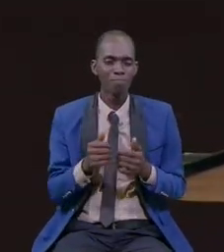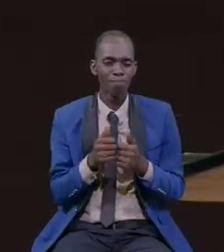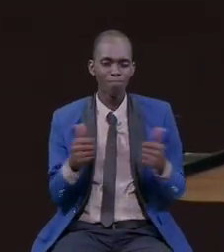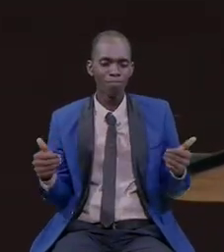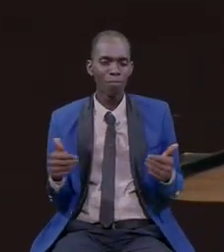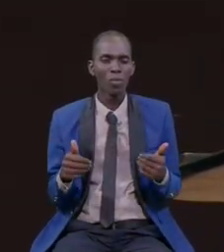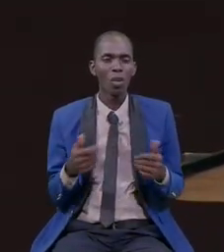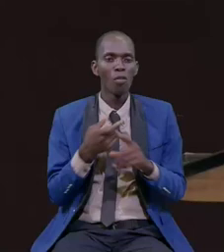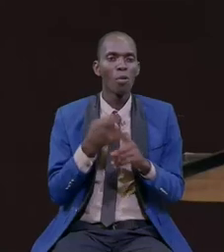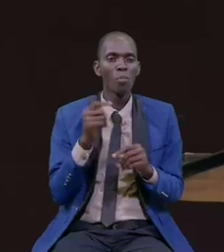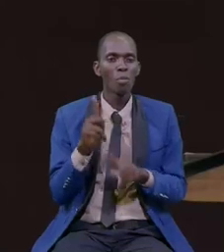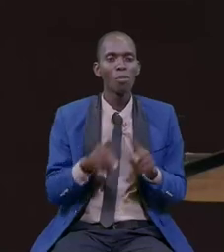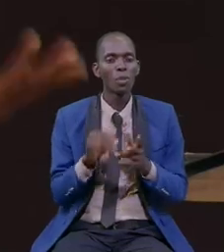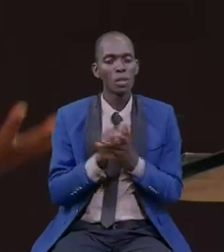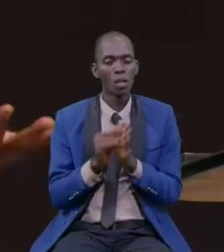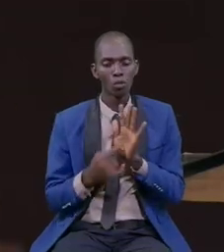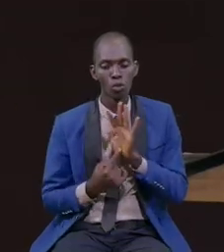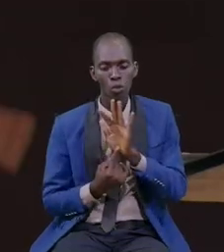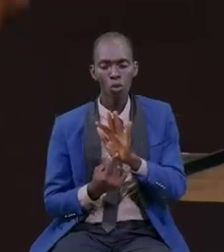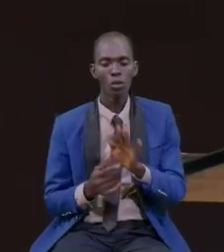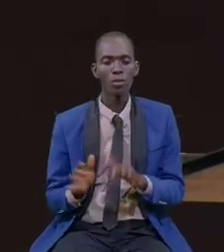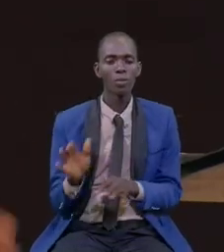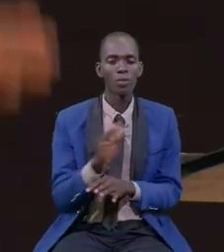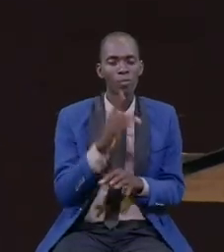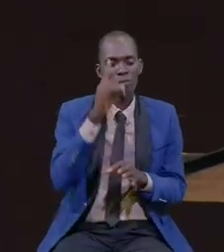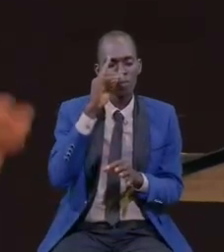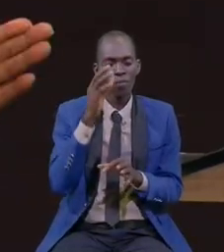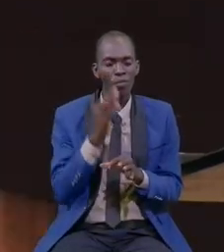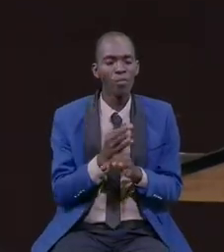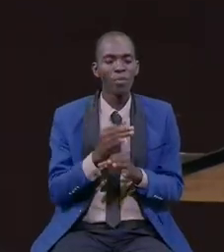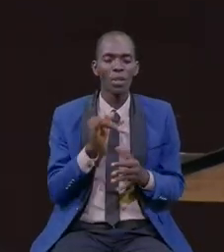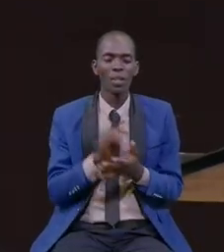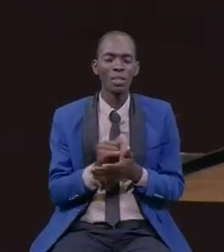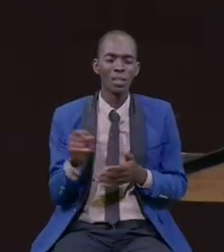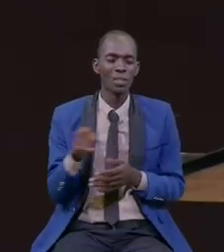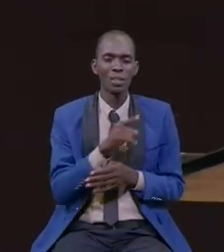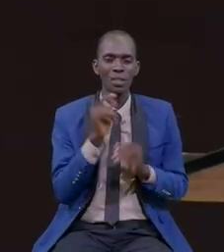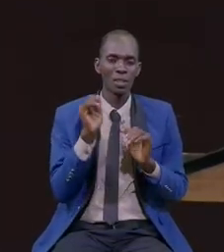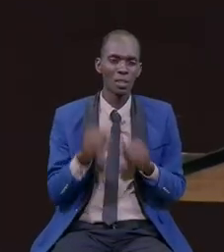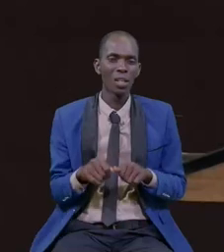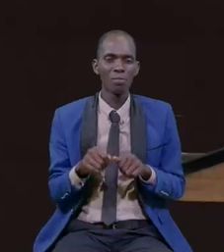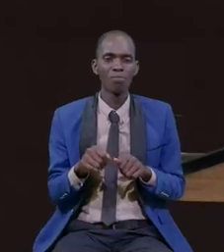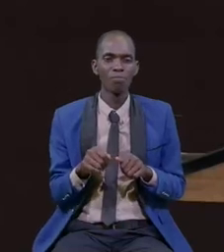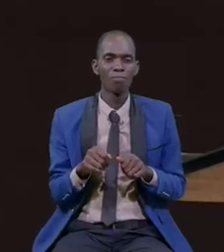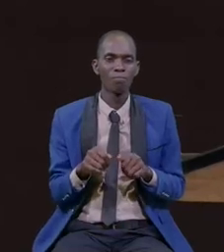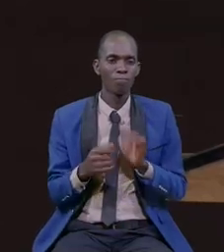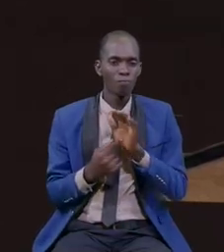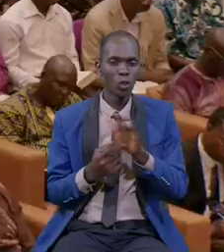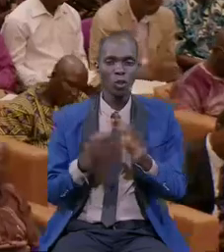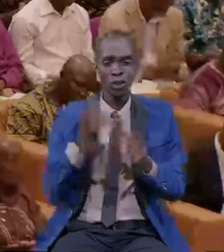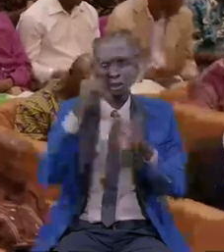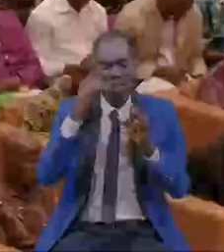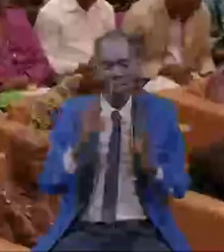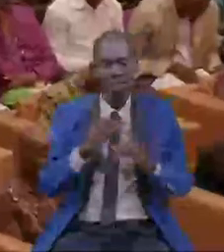qui seraiit qui vont démontrer la foi en Dieu qu'on peut voir une foi décisive qu'ils ont démontré en